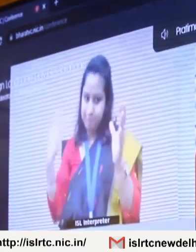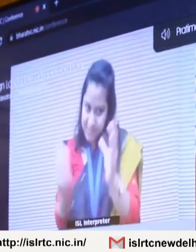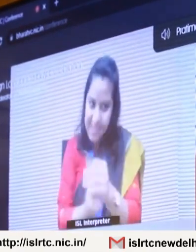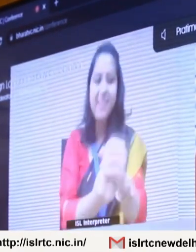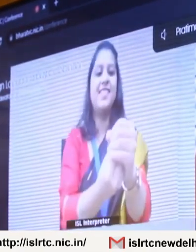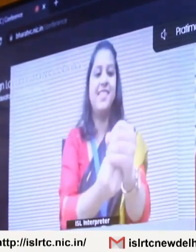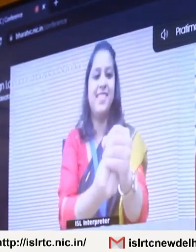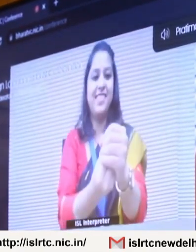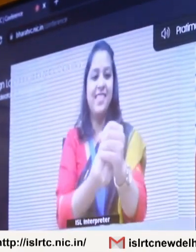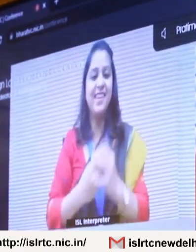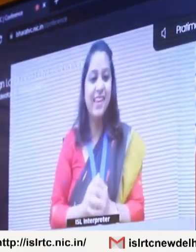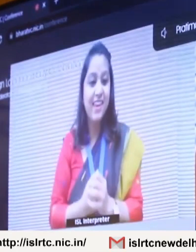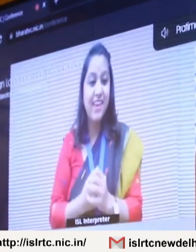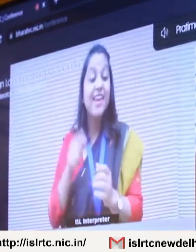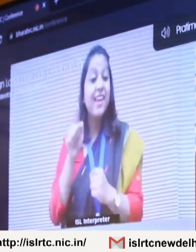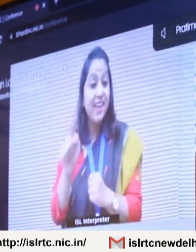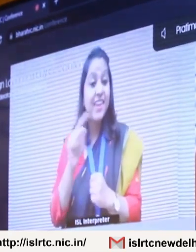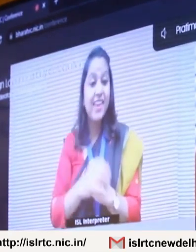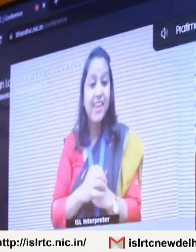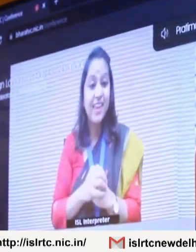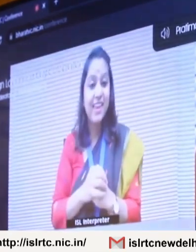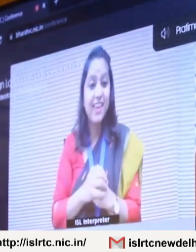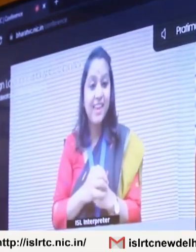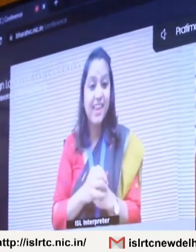लिए उन्होंने